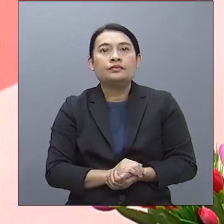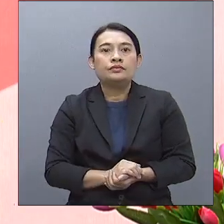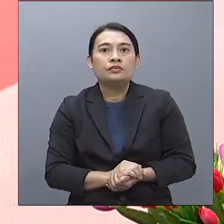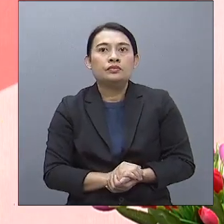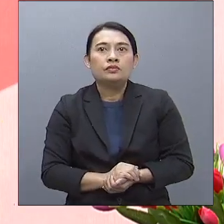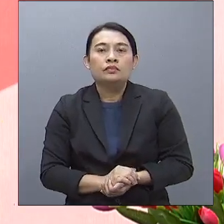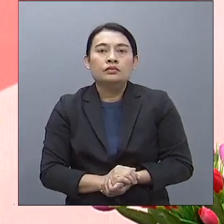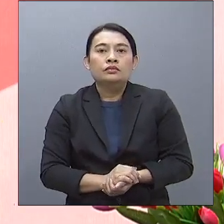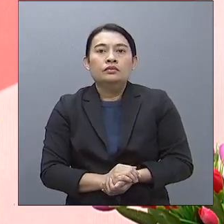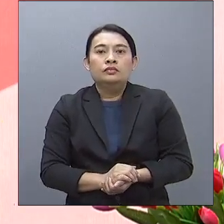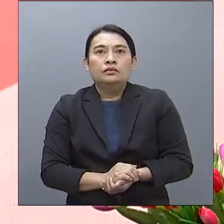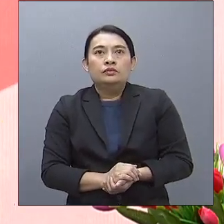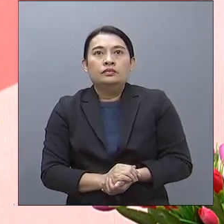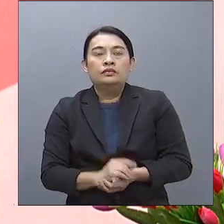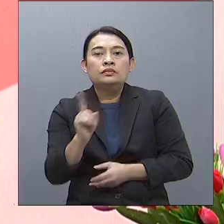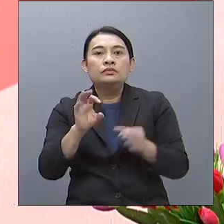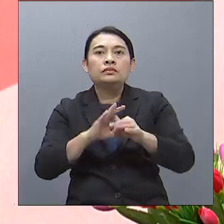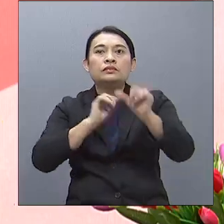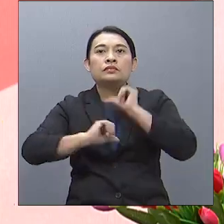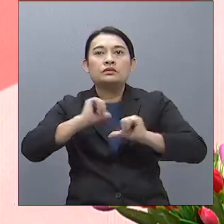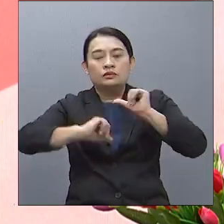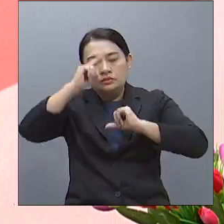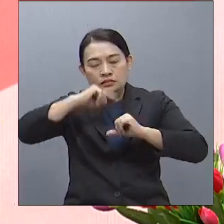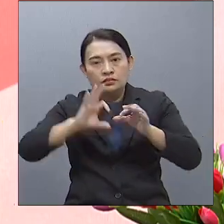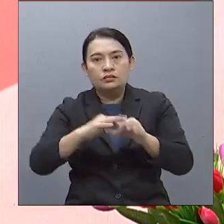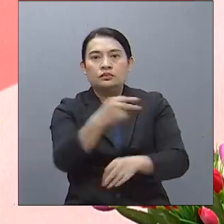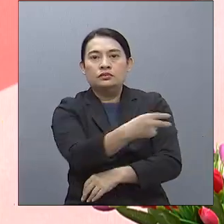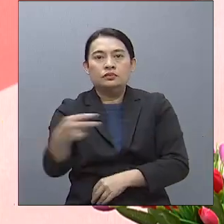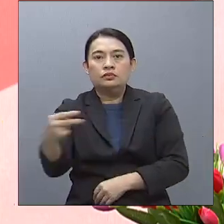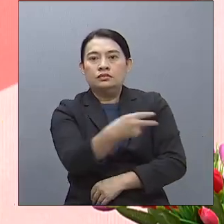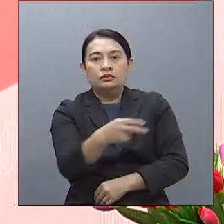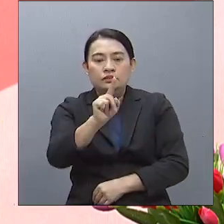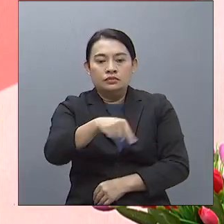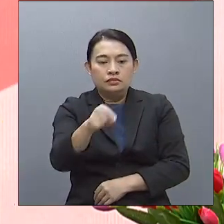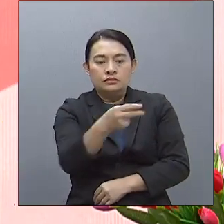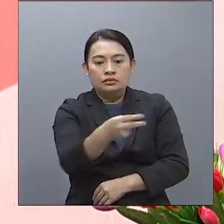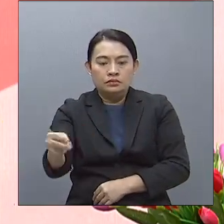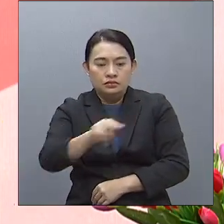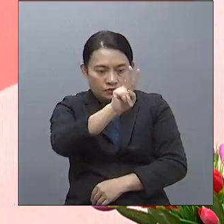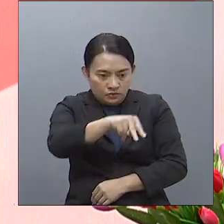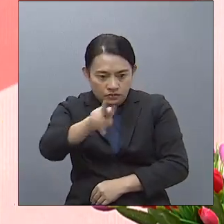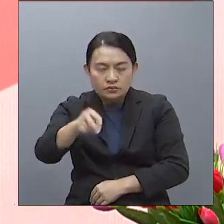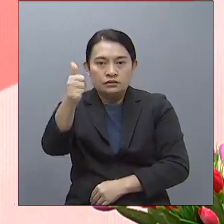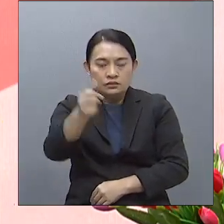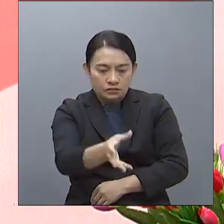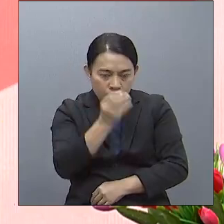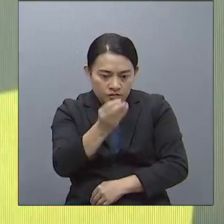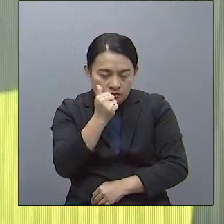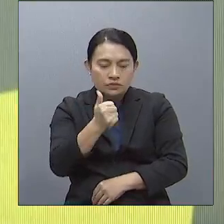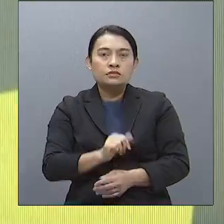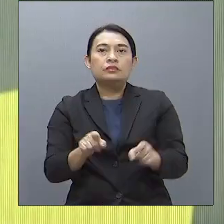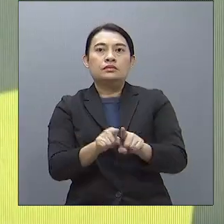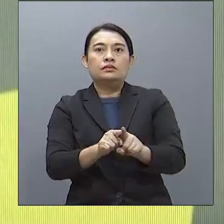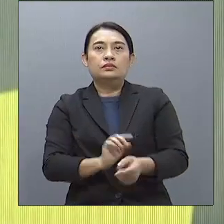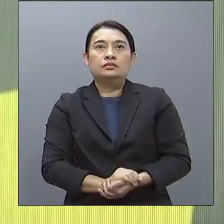ครหรือว่าภาพยนตร์ซีรีส์จากไทยเนี่ยหลายๆที่เขาทำซับไตเติลเป็นภาษาอังกฤษให้ต่างชาติได้อ่านได้ดูด้วย ถูกต้องแล้วก็จริงๆเนี่ยหนัง